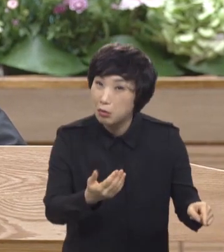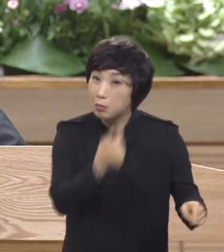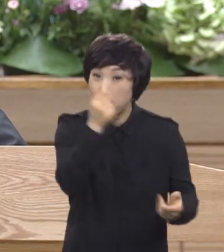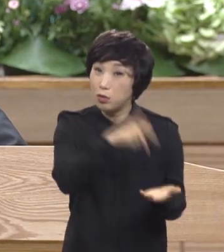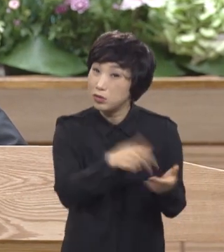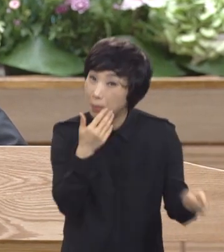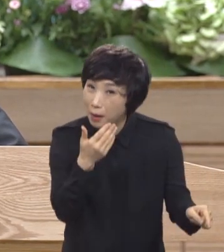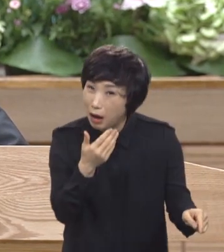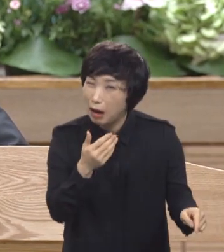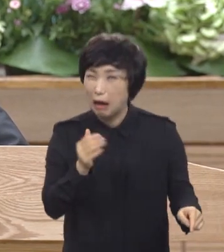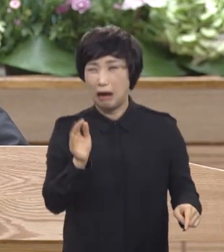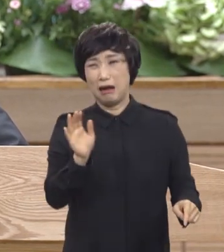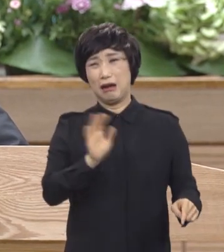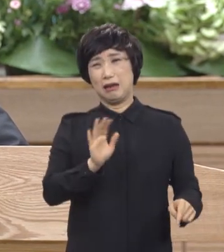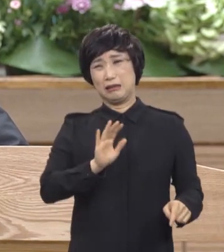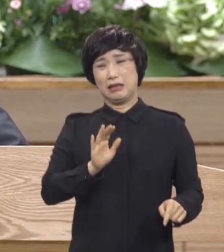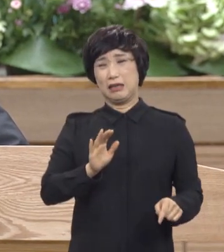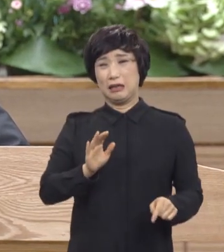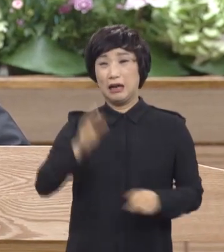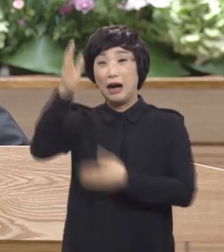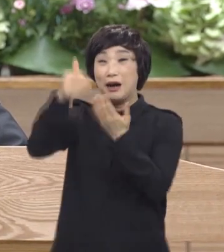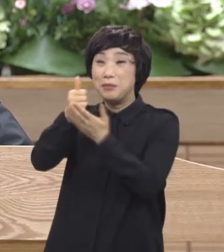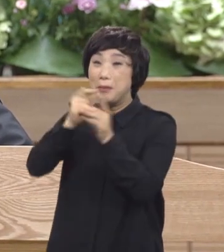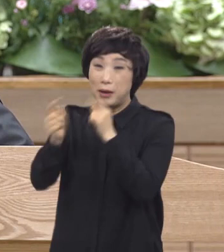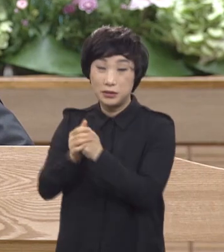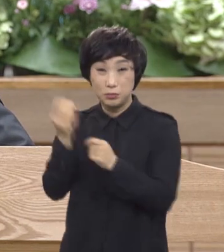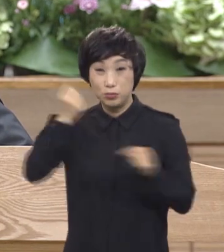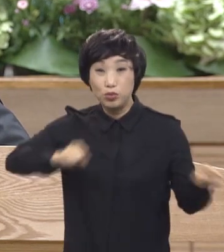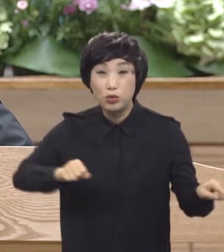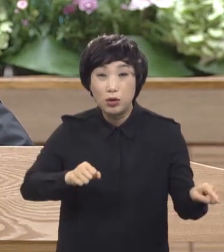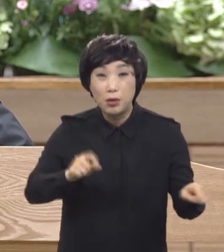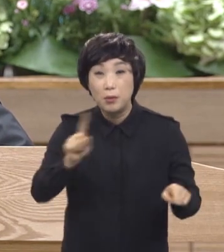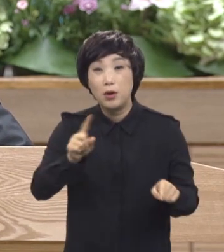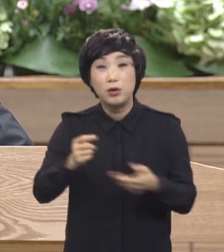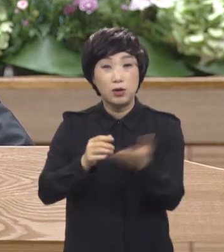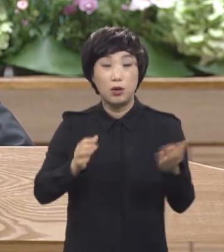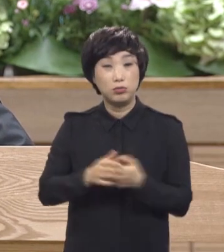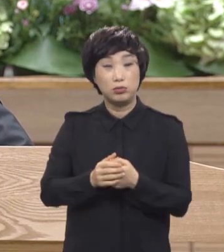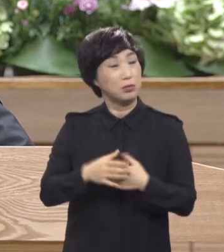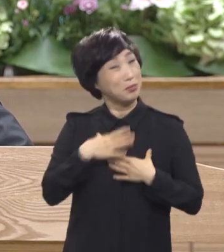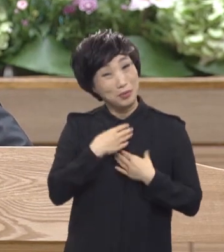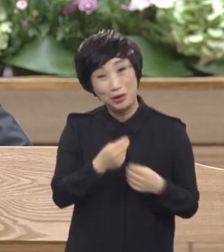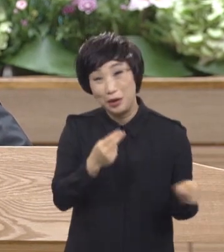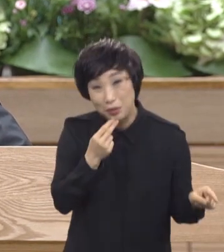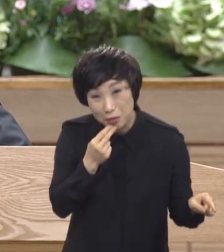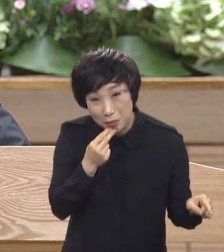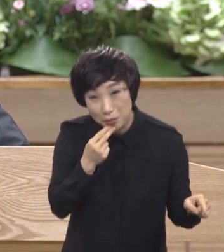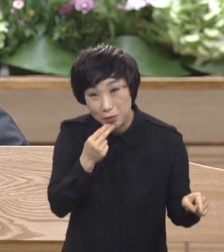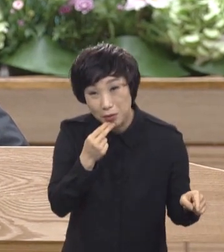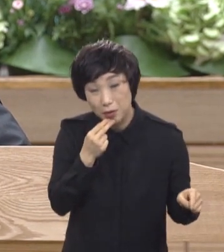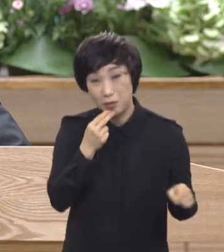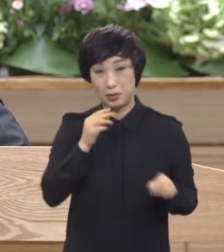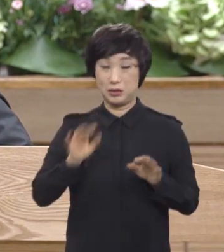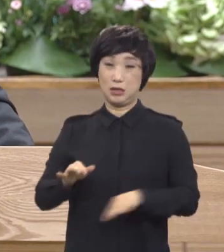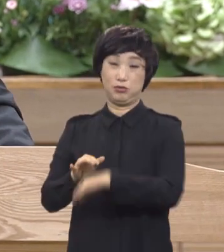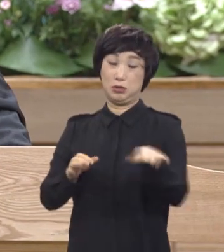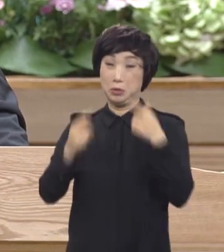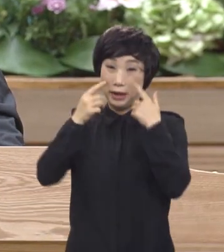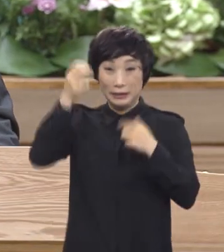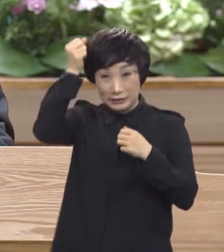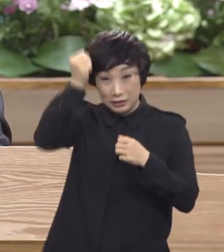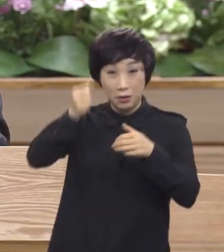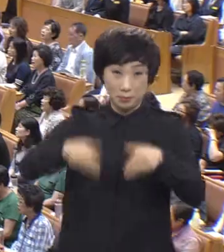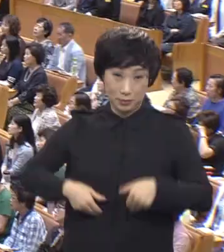평탈하겠는가 하나님 말씀에 도전 대안 결코 무사할 수 없다는 사실을 확실히